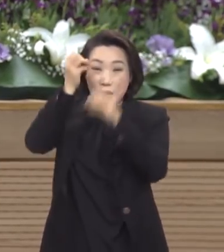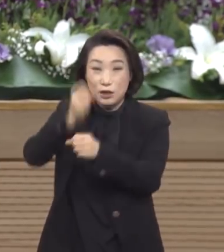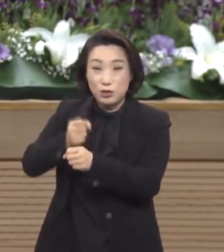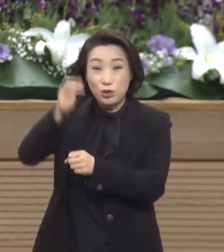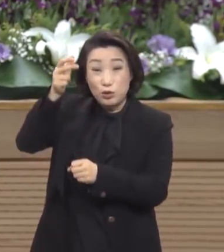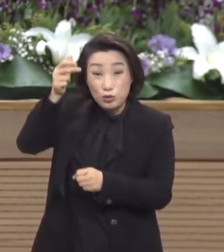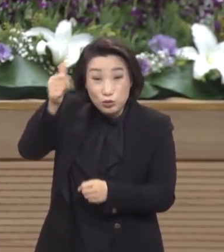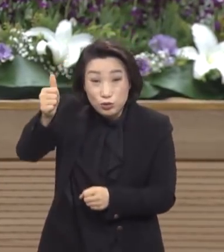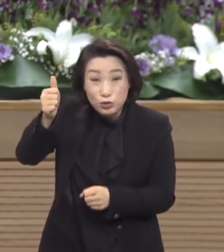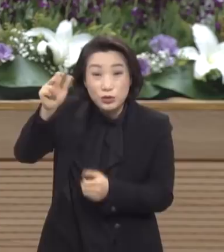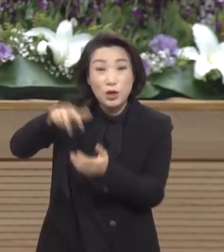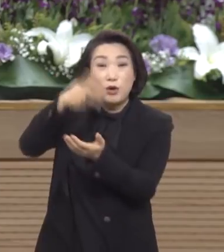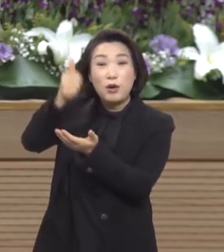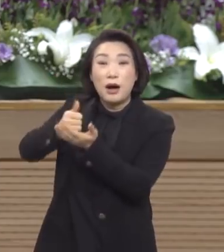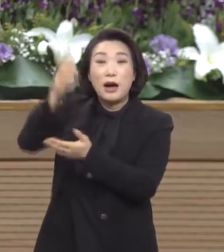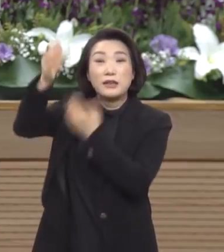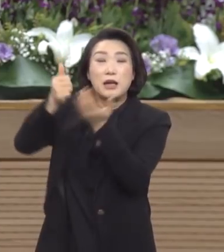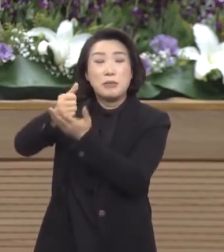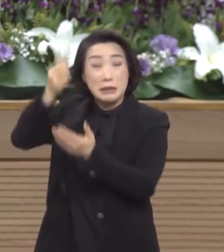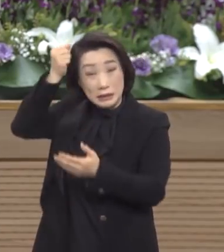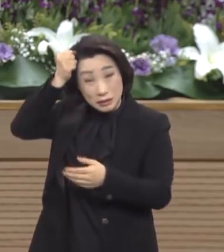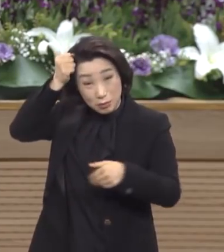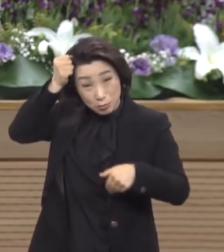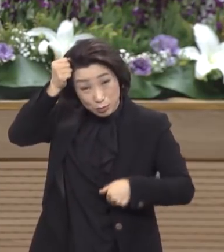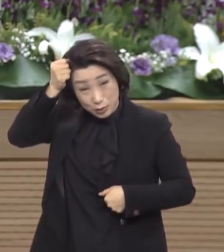창조자인 여호와를 기억해.